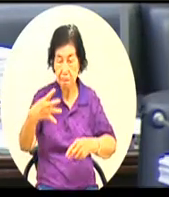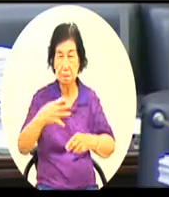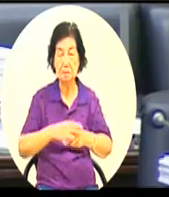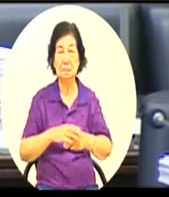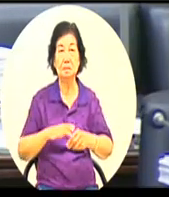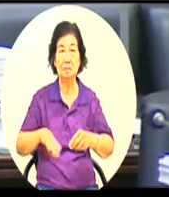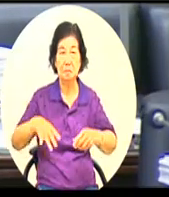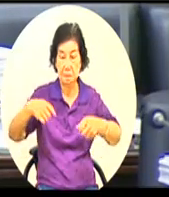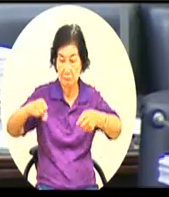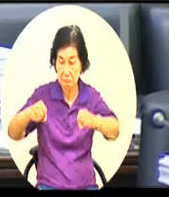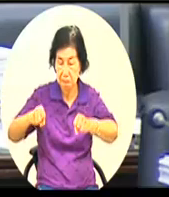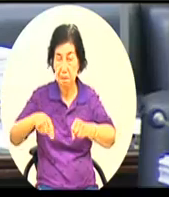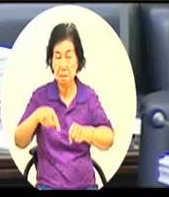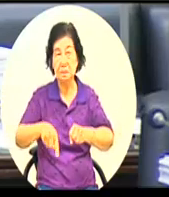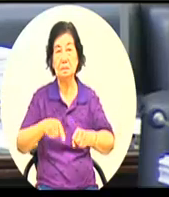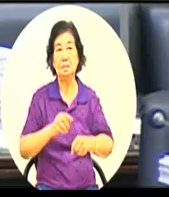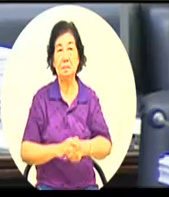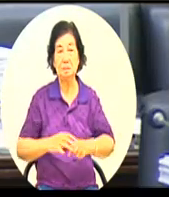啊，像这种的，